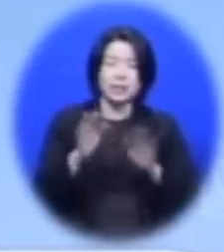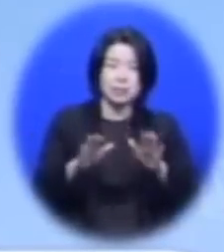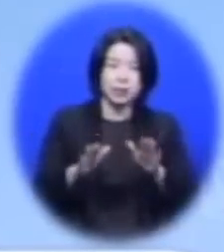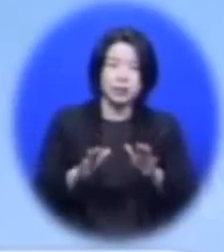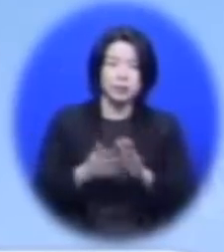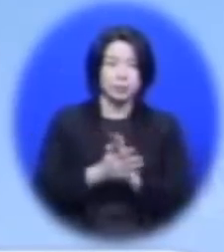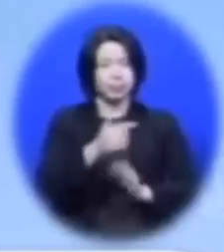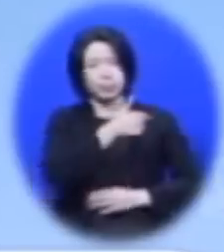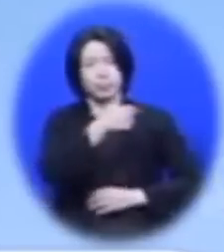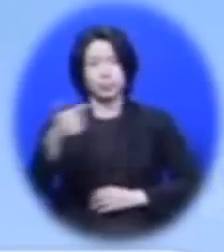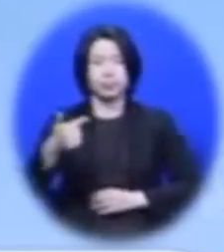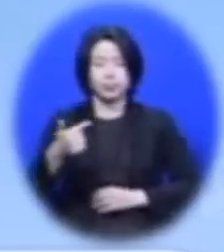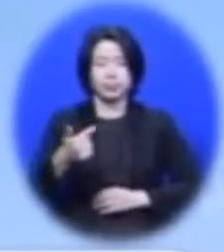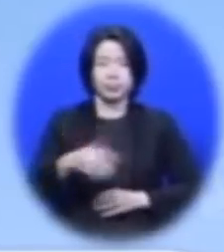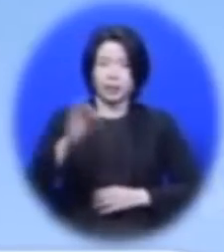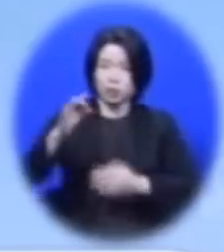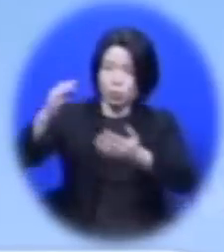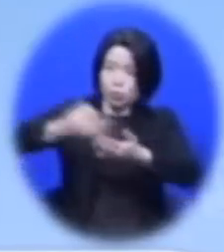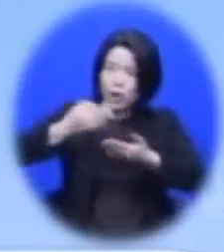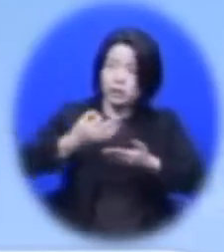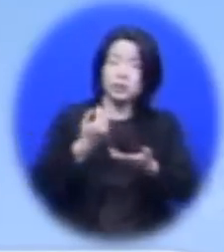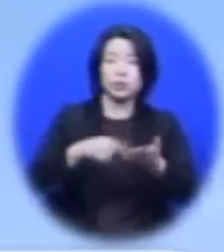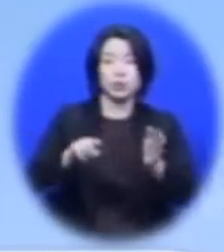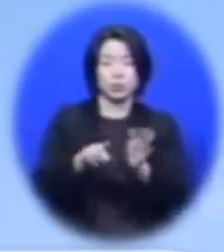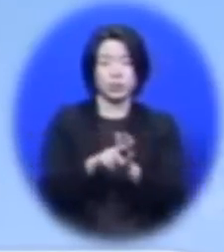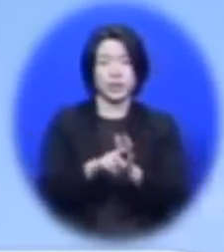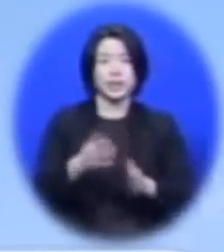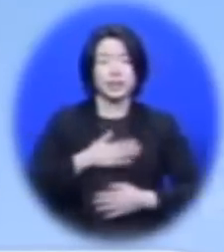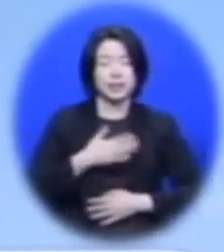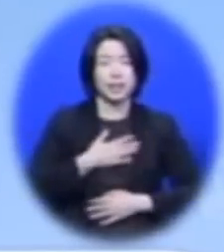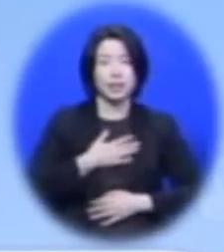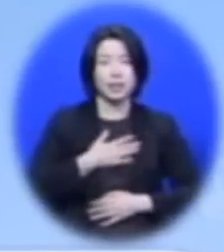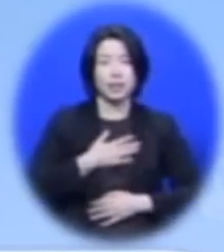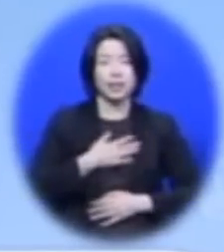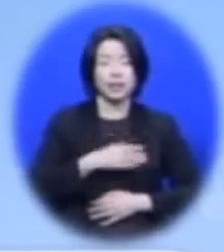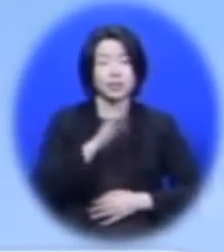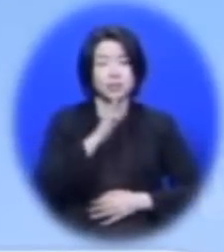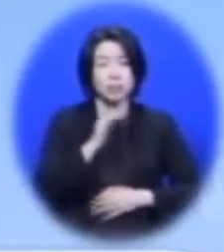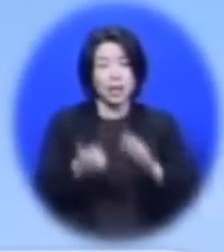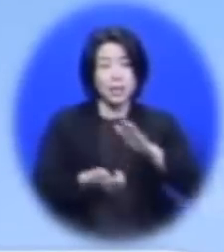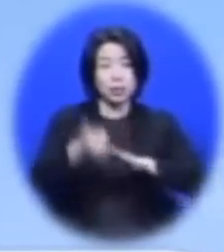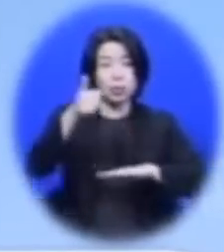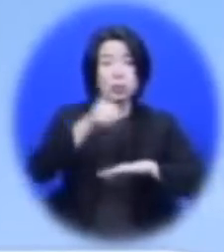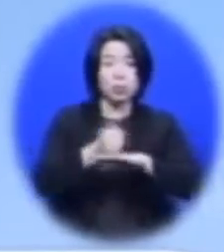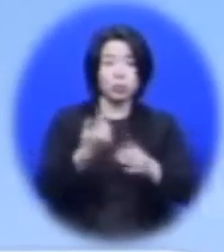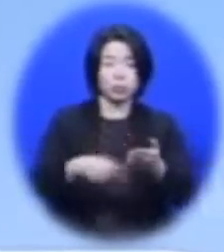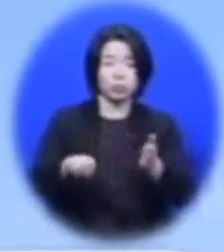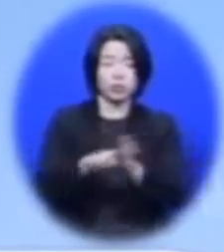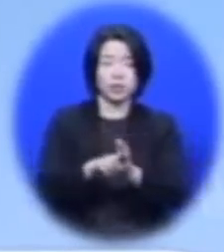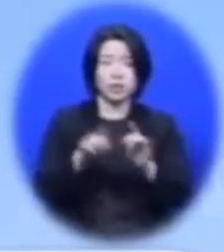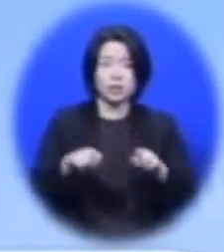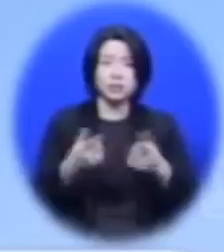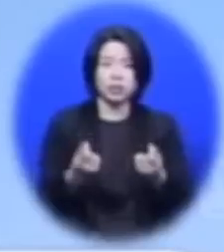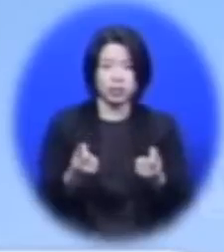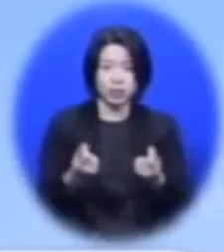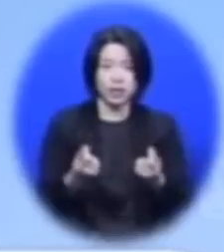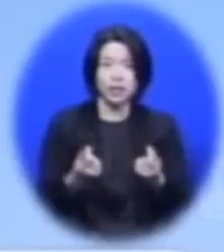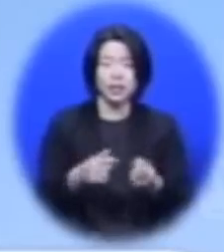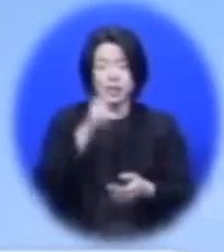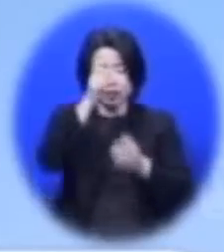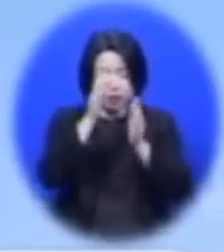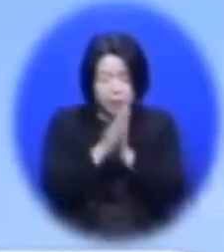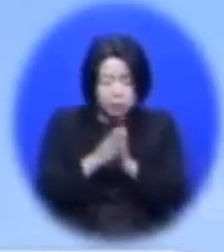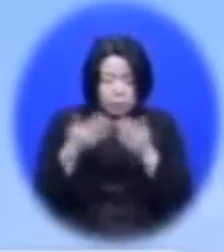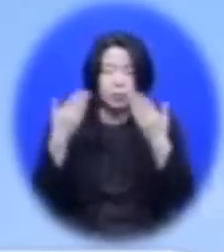정말 크게 한번 돈을 벌어보려고, 내가 정말 성공하려고 그렇게 지금 기도도